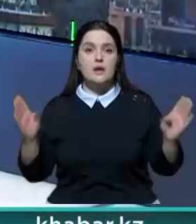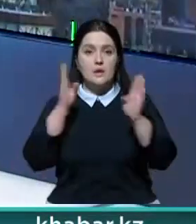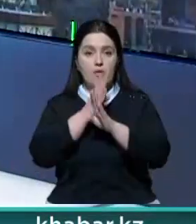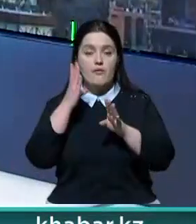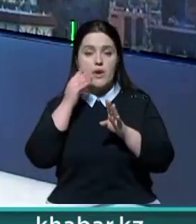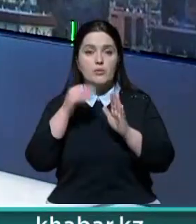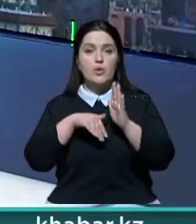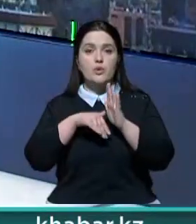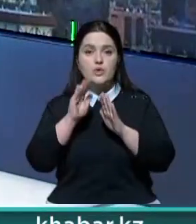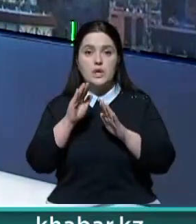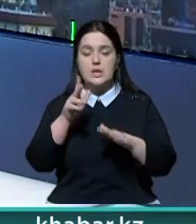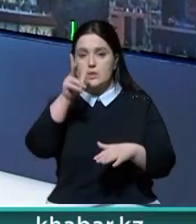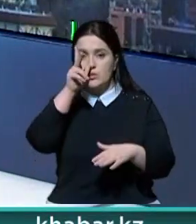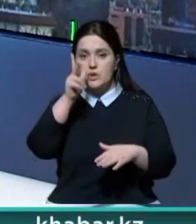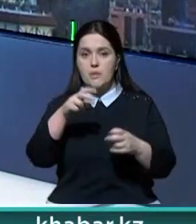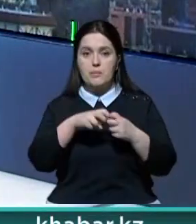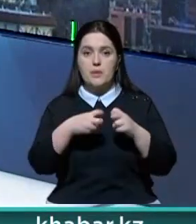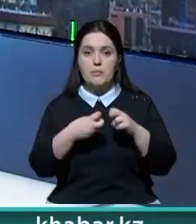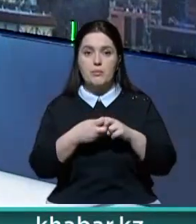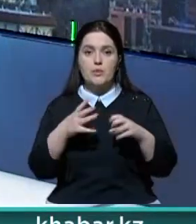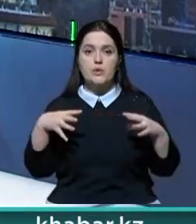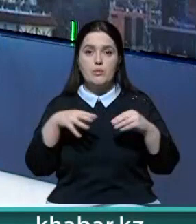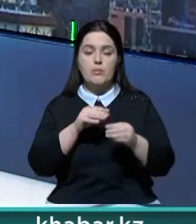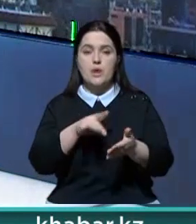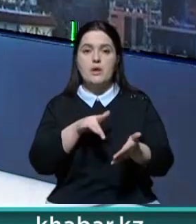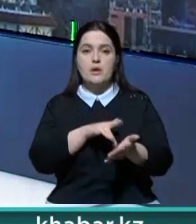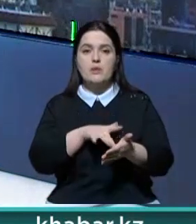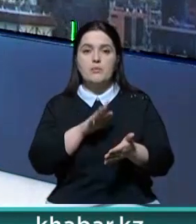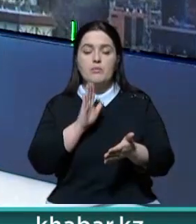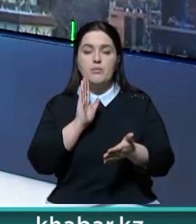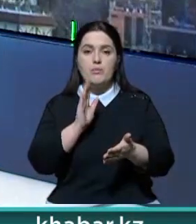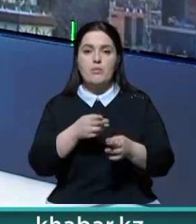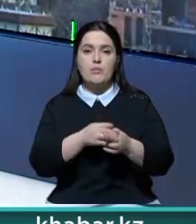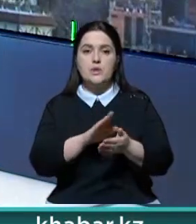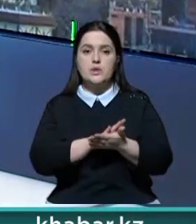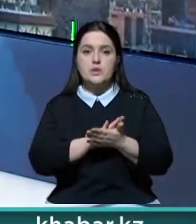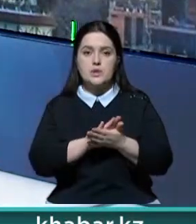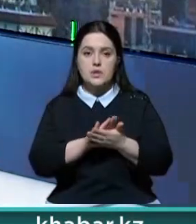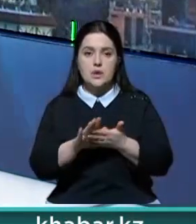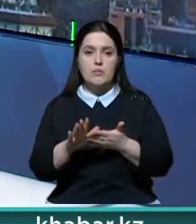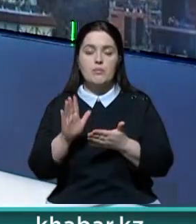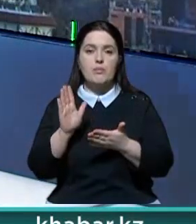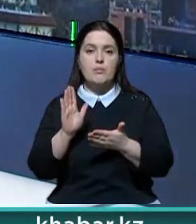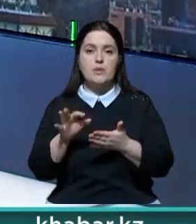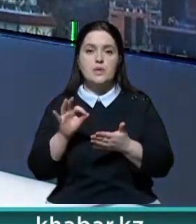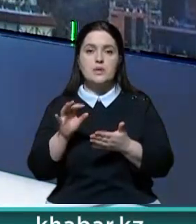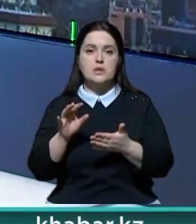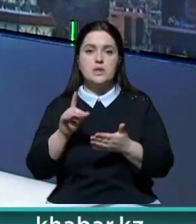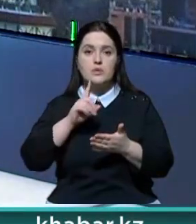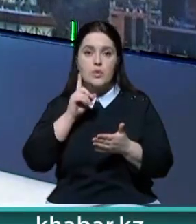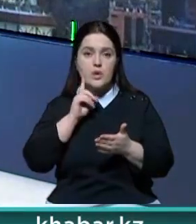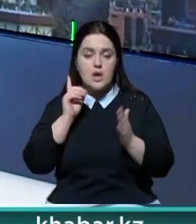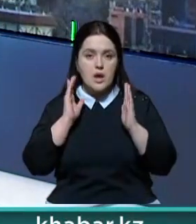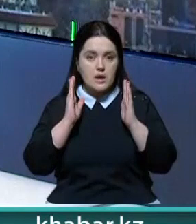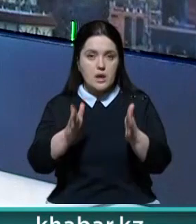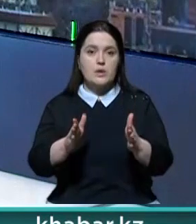Экологию в Алматы улучшат в ближайшие 3 года. Проблемы будут решать комплексно. В мегаполисе перейдут на экологический транспорт, создадут